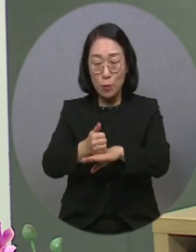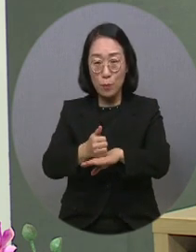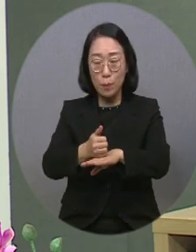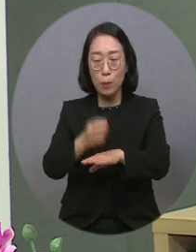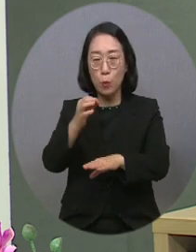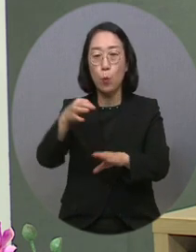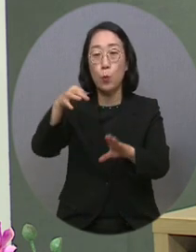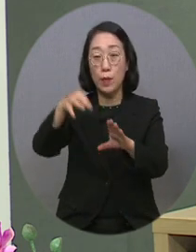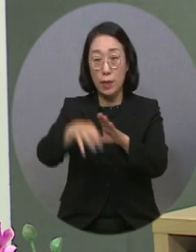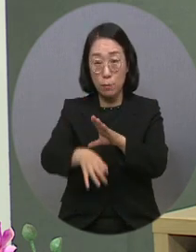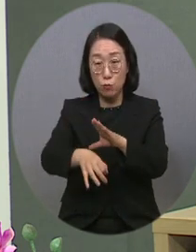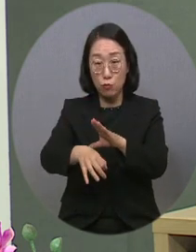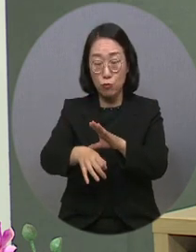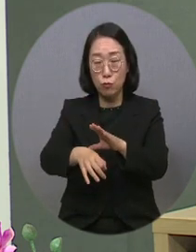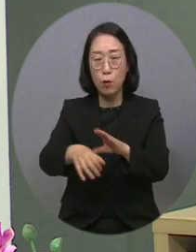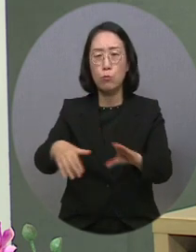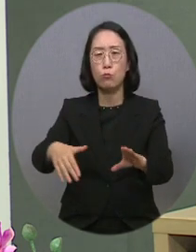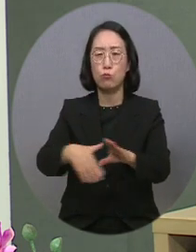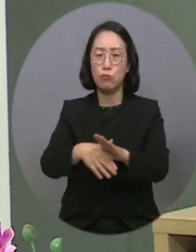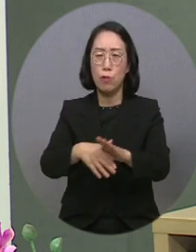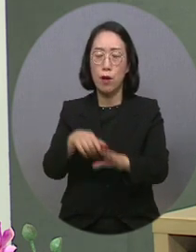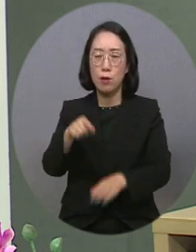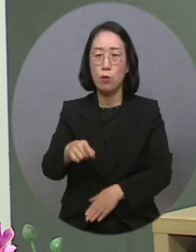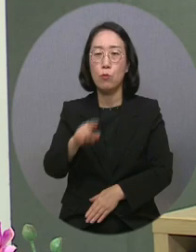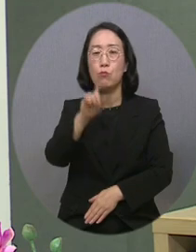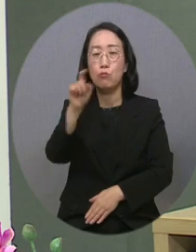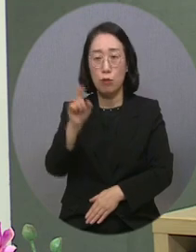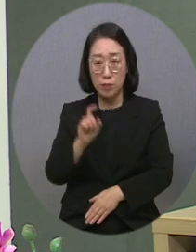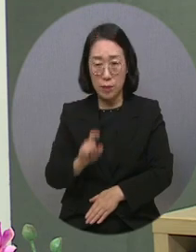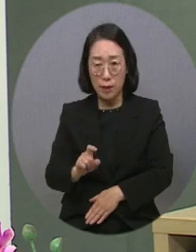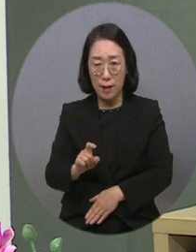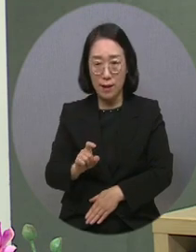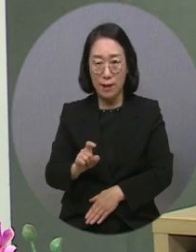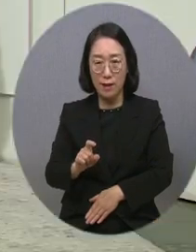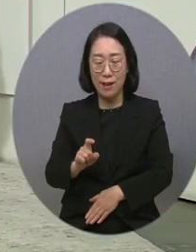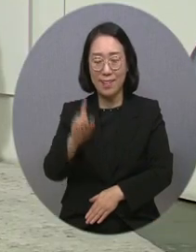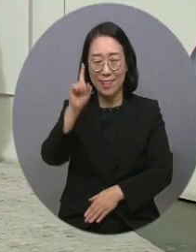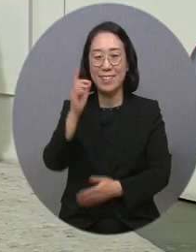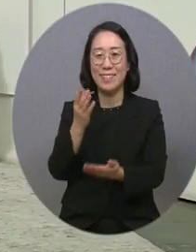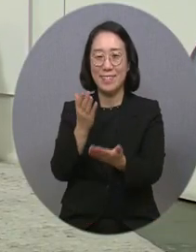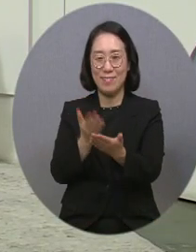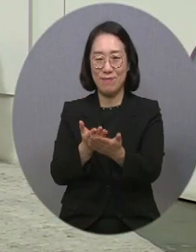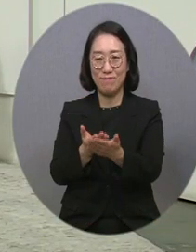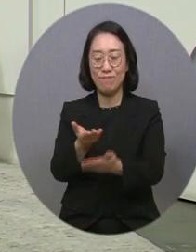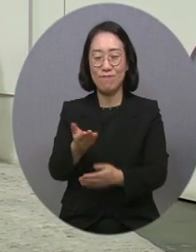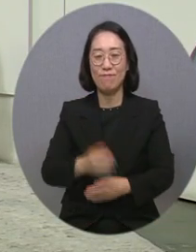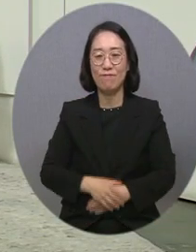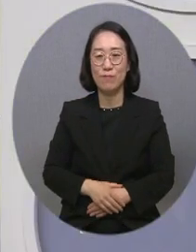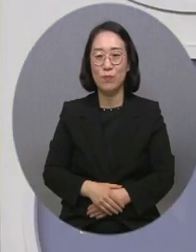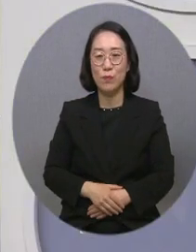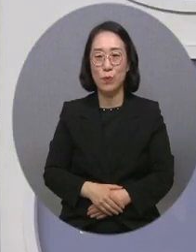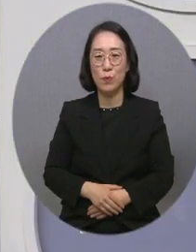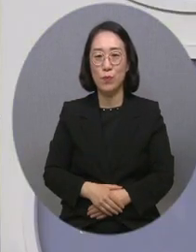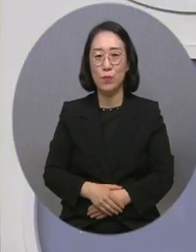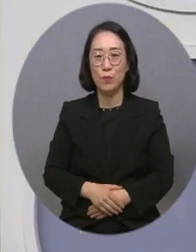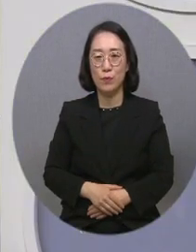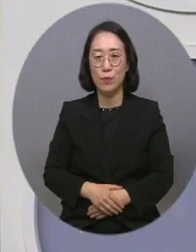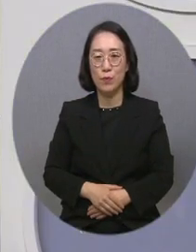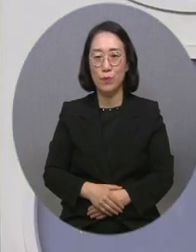기부 문화라는 것은 과연 무엇인가 한 말씀 주시죠. 네.